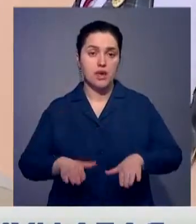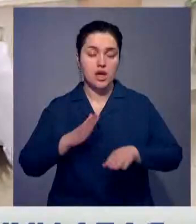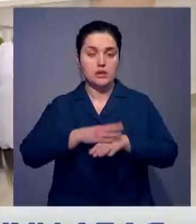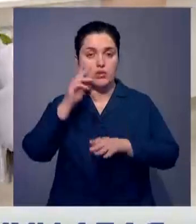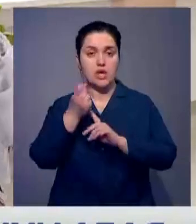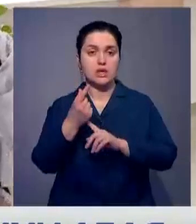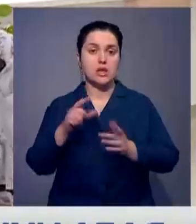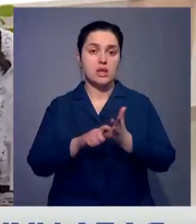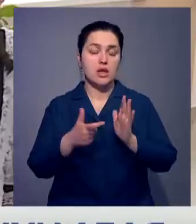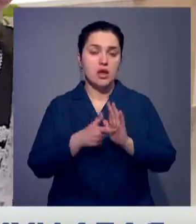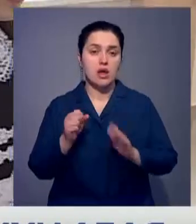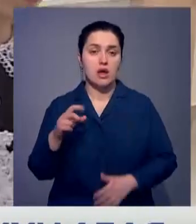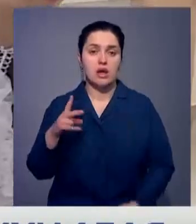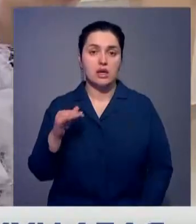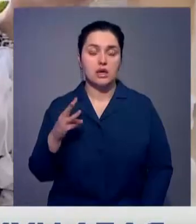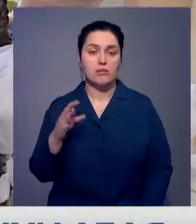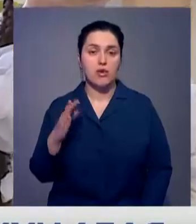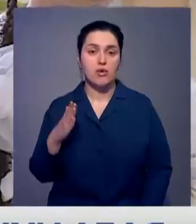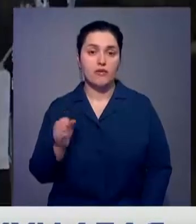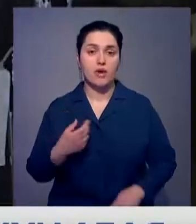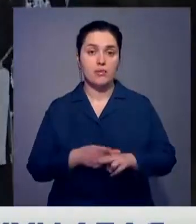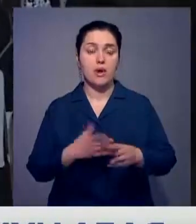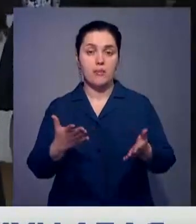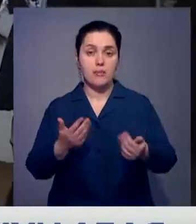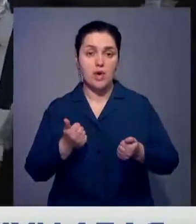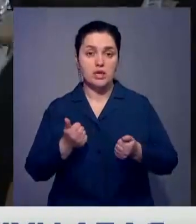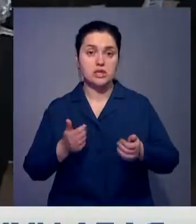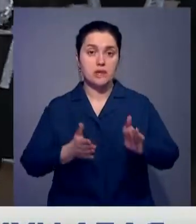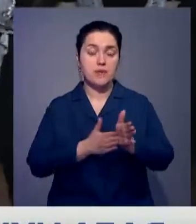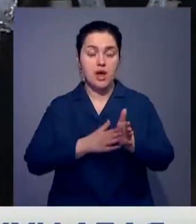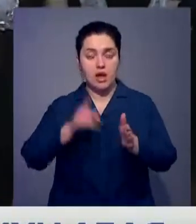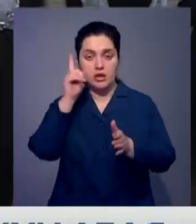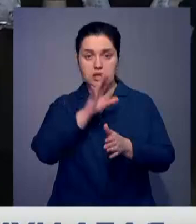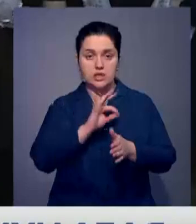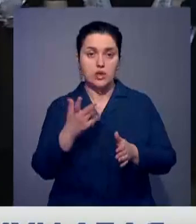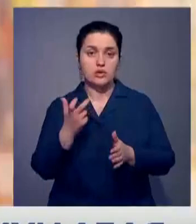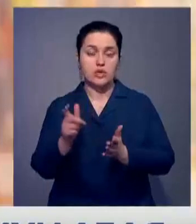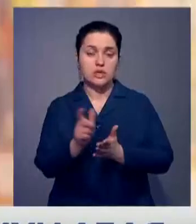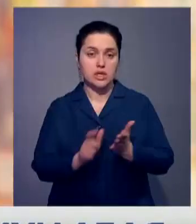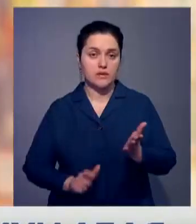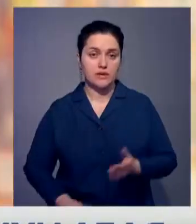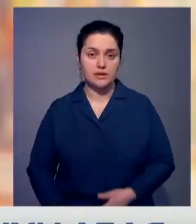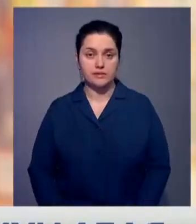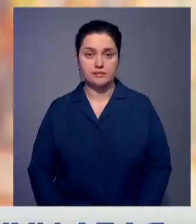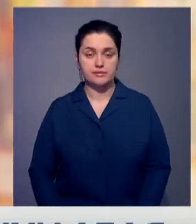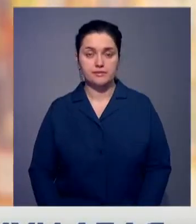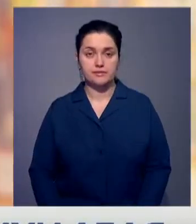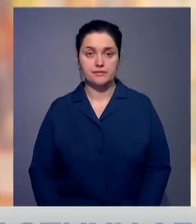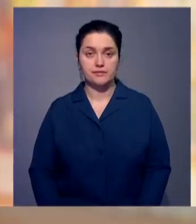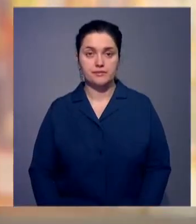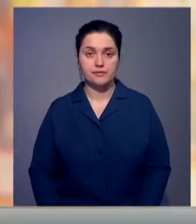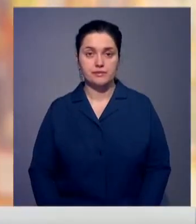11 класса гульдана алимова амина ель доз получила гран-при амина наизусть знает более 300 стихотворений аварию холод чтение